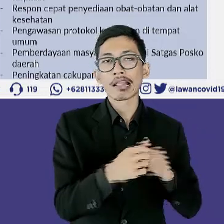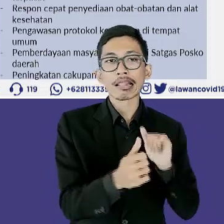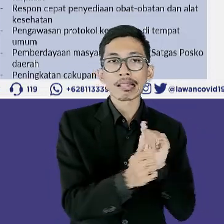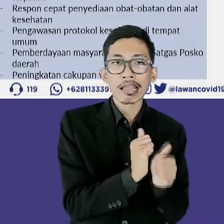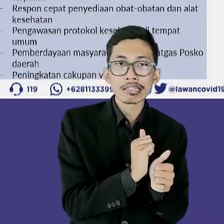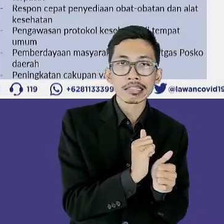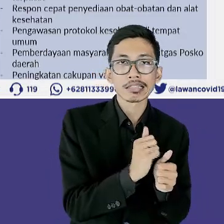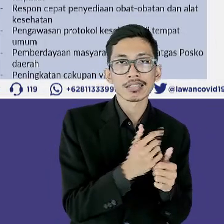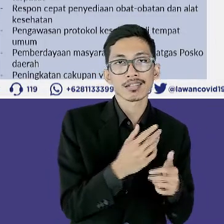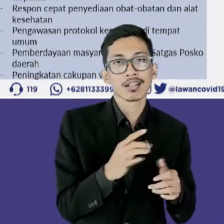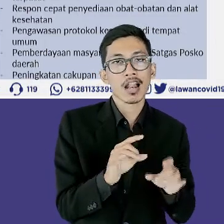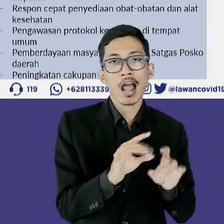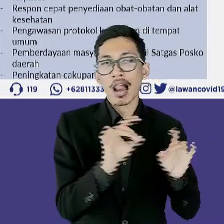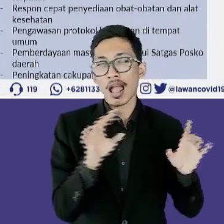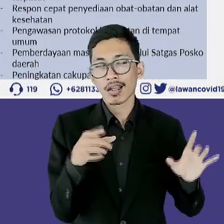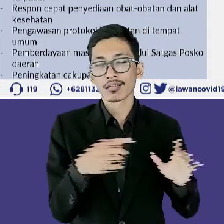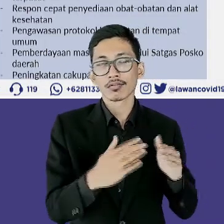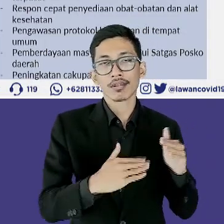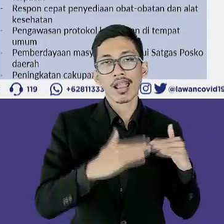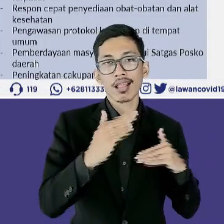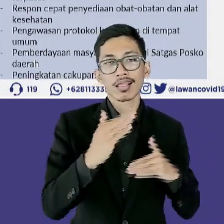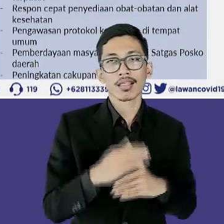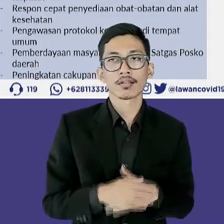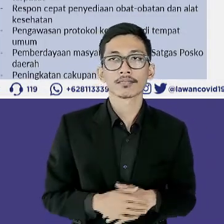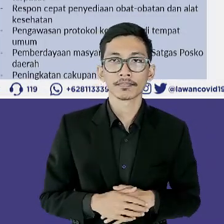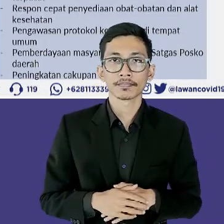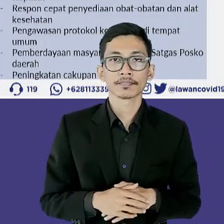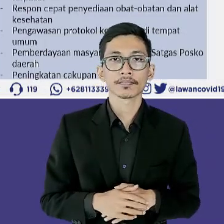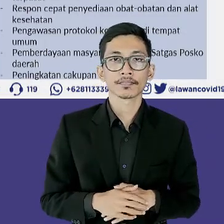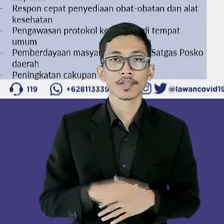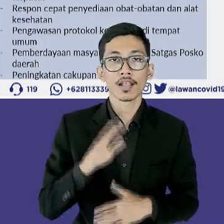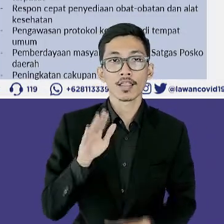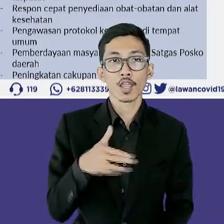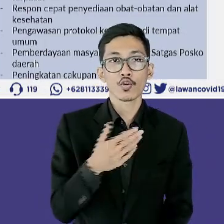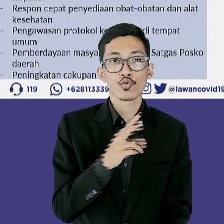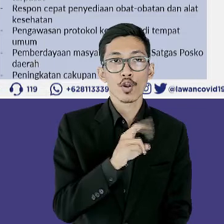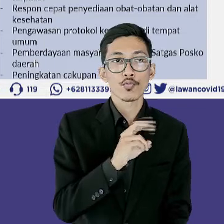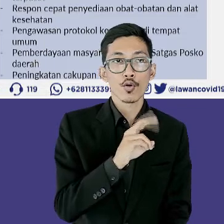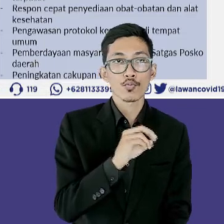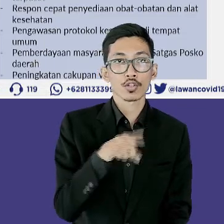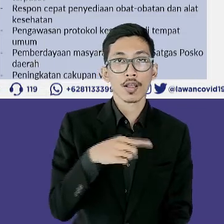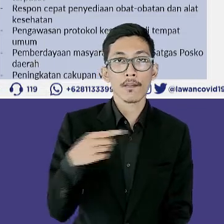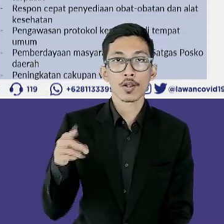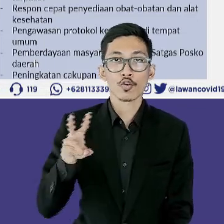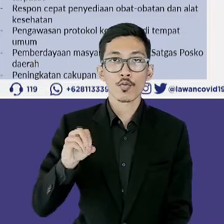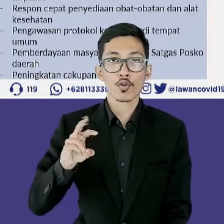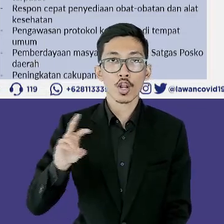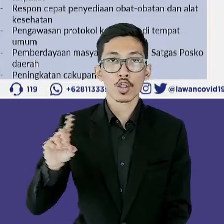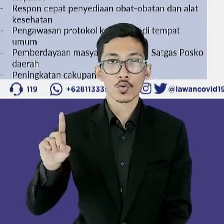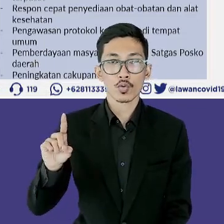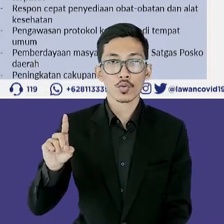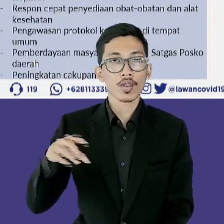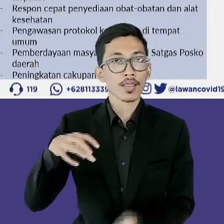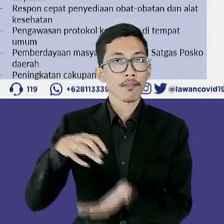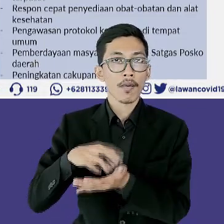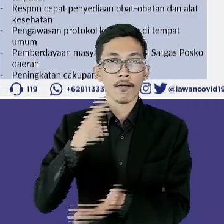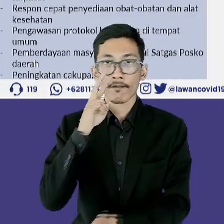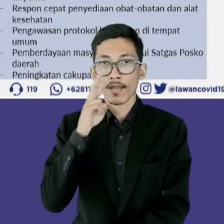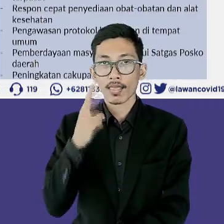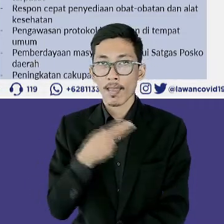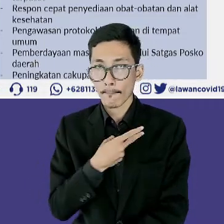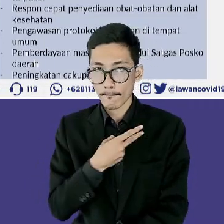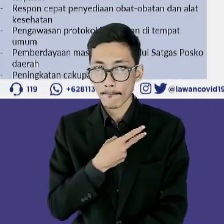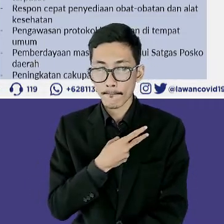Kemudian, rendahnya jumlah kasus selama tahun 2020 dan 2021 awal di Vietnam